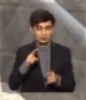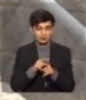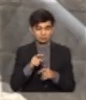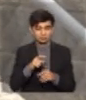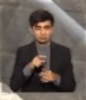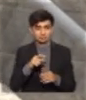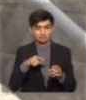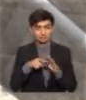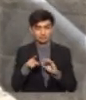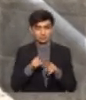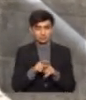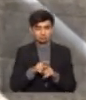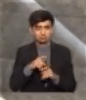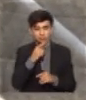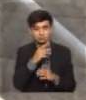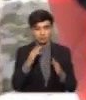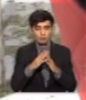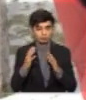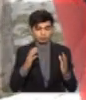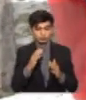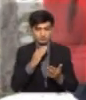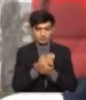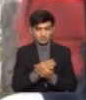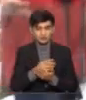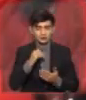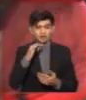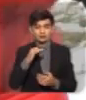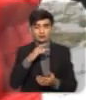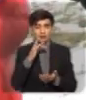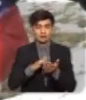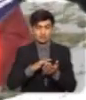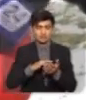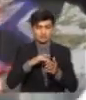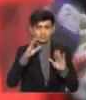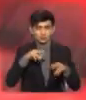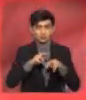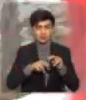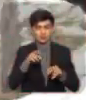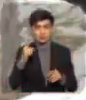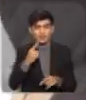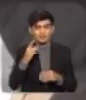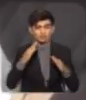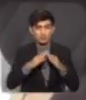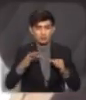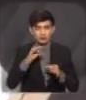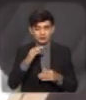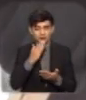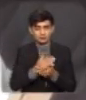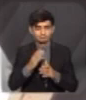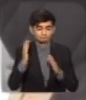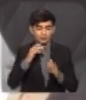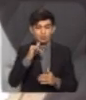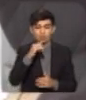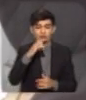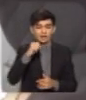они, ну, тогда вот, конечно, да, дом шатает. В городском отделе строительства поясняют, в первом доме идет усадка, однако